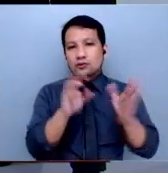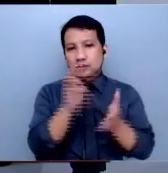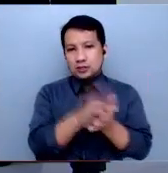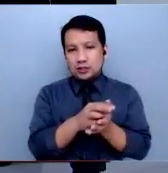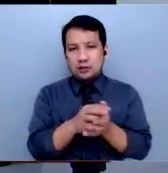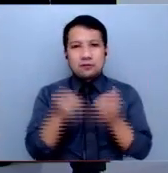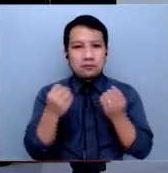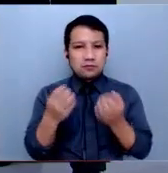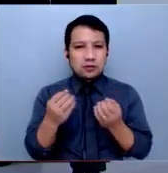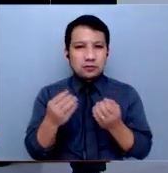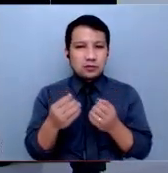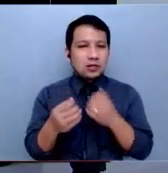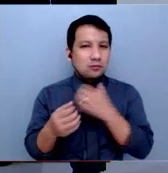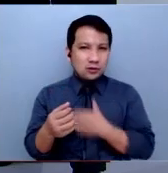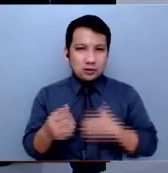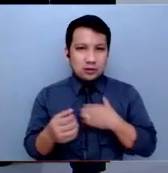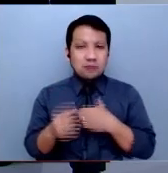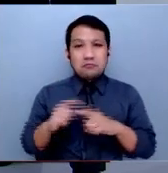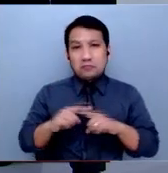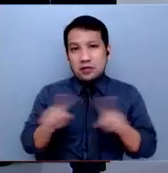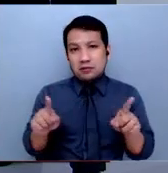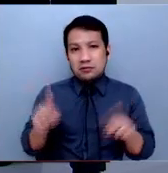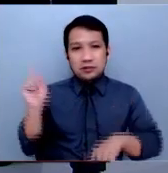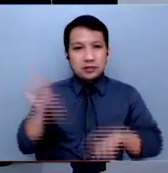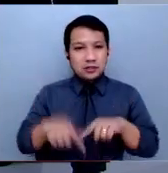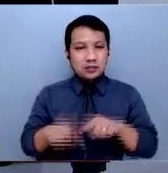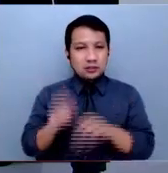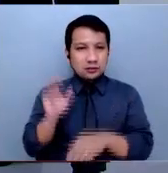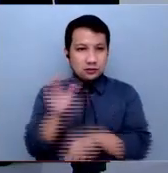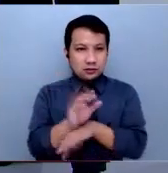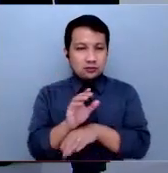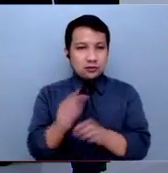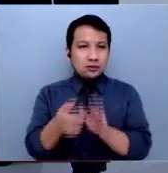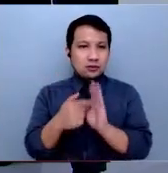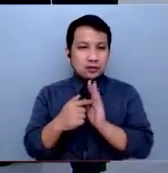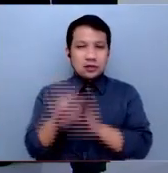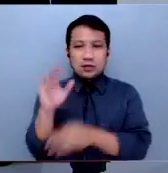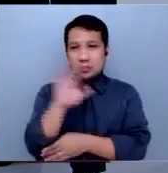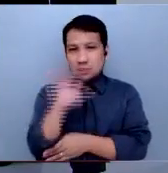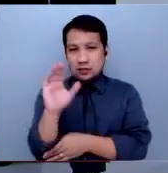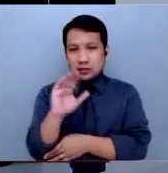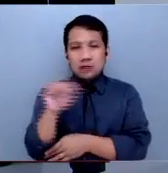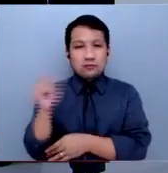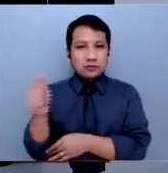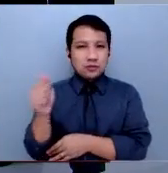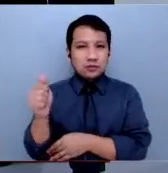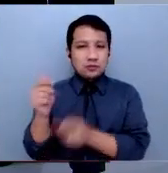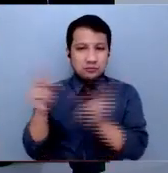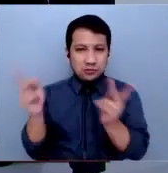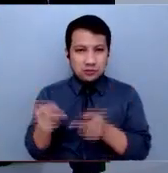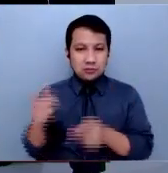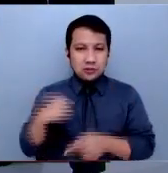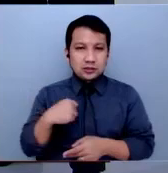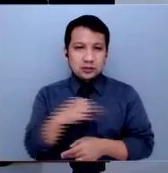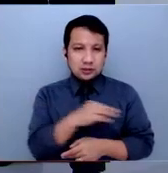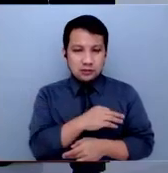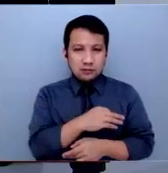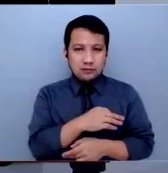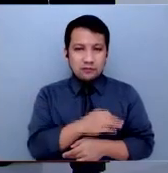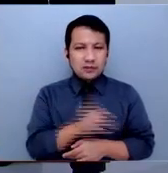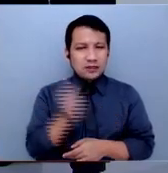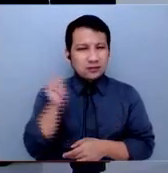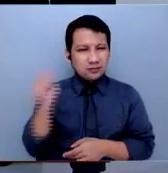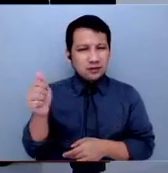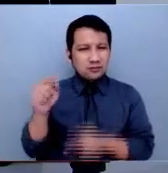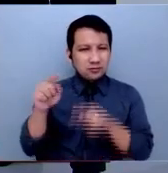siyempre ang umalma rito, yun lang, hindi kasi mandatory ang pagbigay ng Christmas bonus sa mga empleyado. Nasa discretion po yan